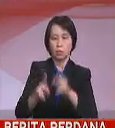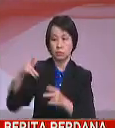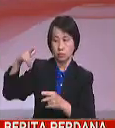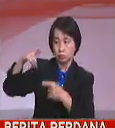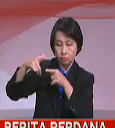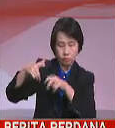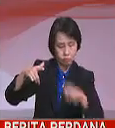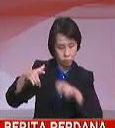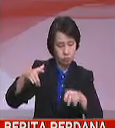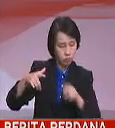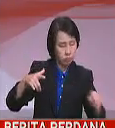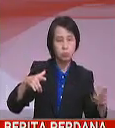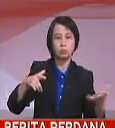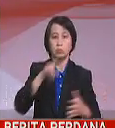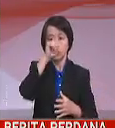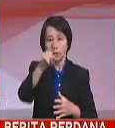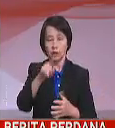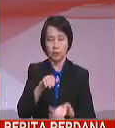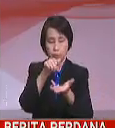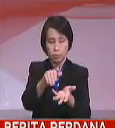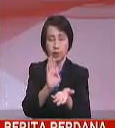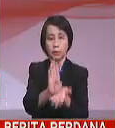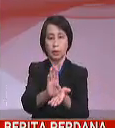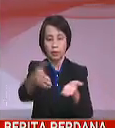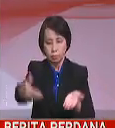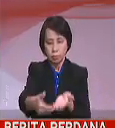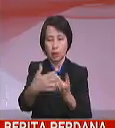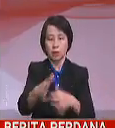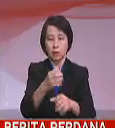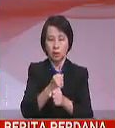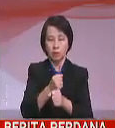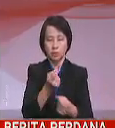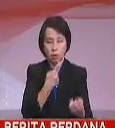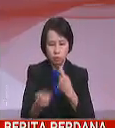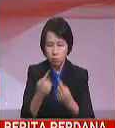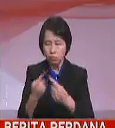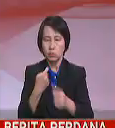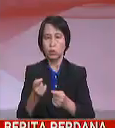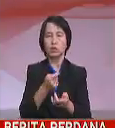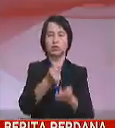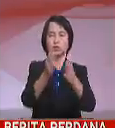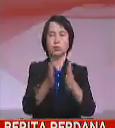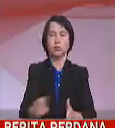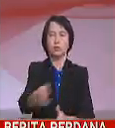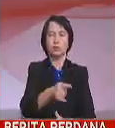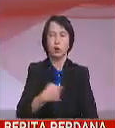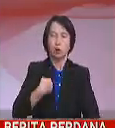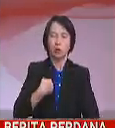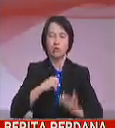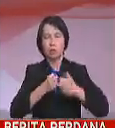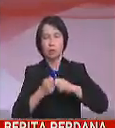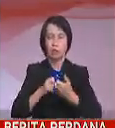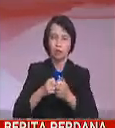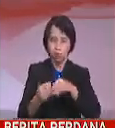sebenar di lapangan terbang. Pakej bantuan itu diperkenalkan setelah mendapat maklum balas daripada penyewa yang mengalami